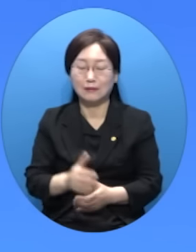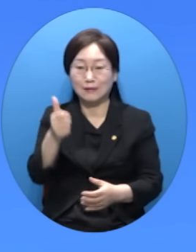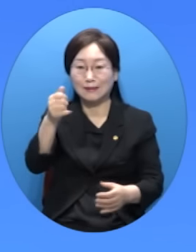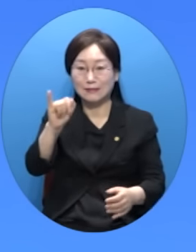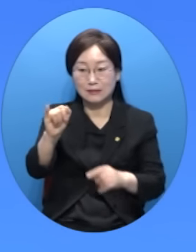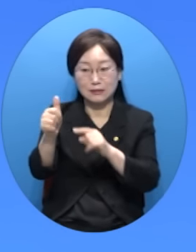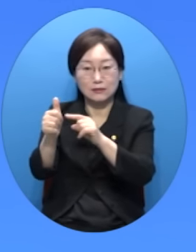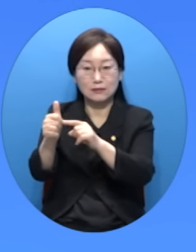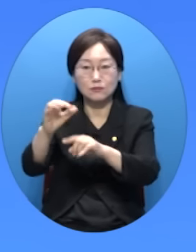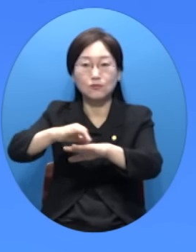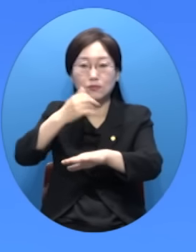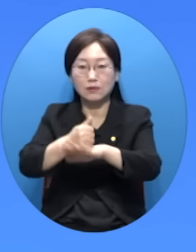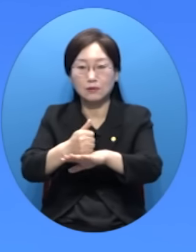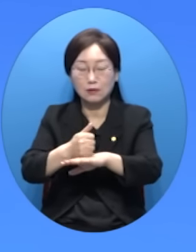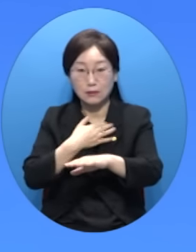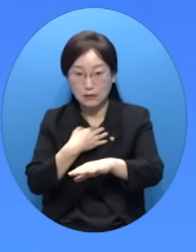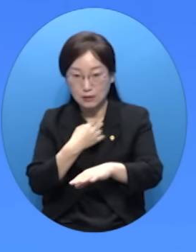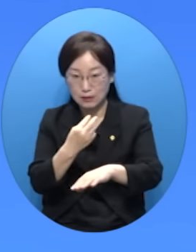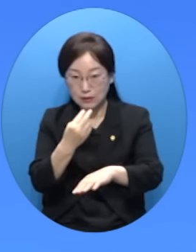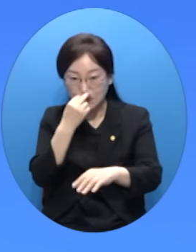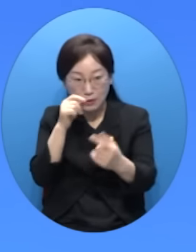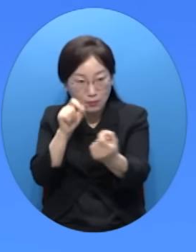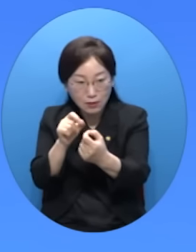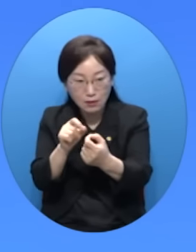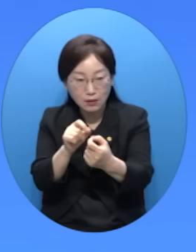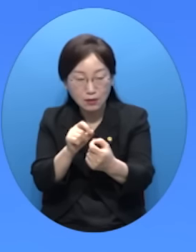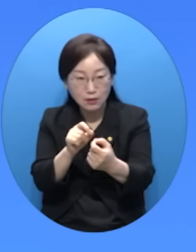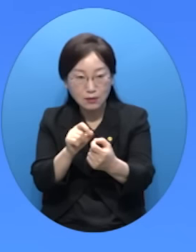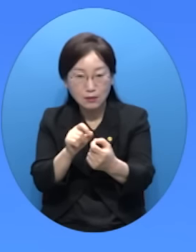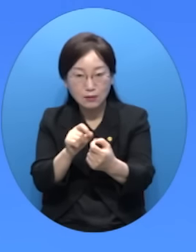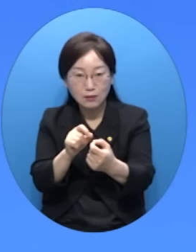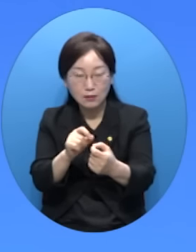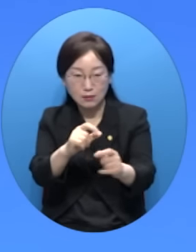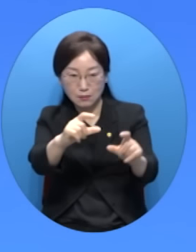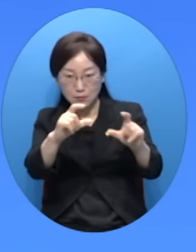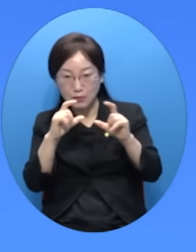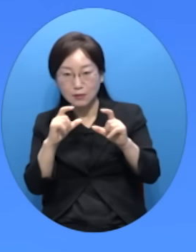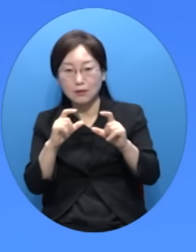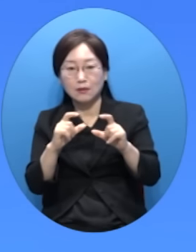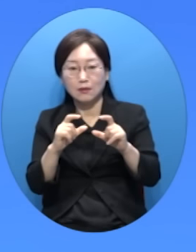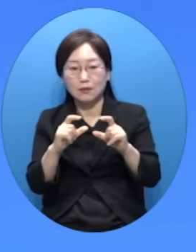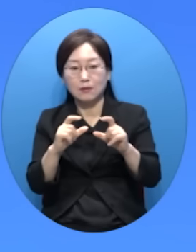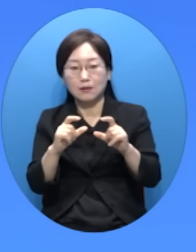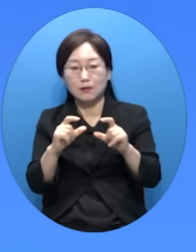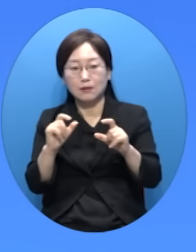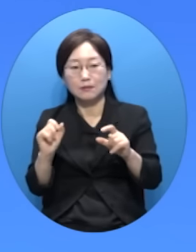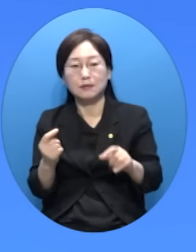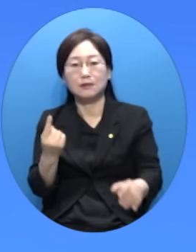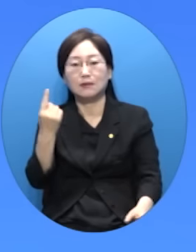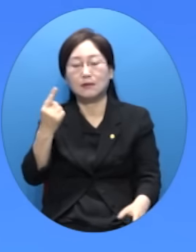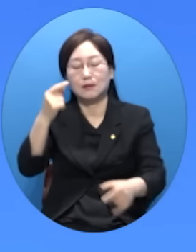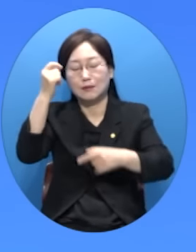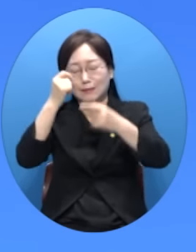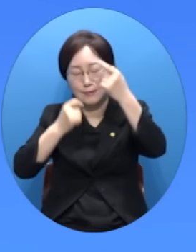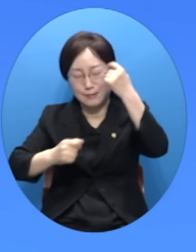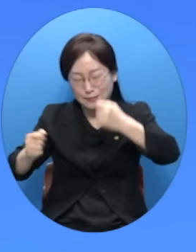히스기야는 자기가 얼마 살지 못한다고 하는 그런 말씀을 듣자마자